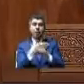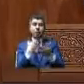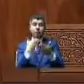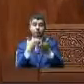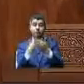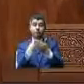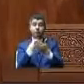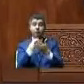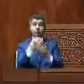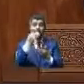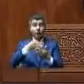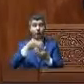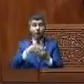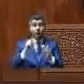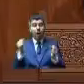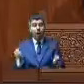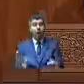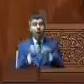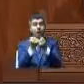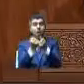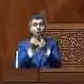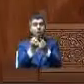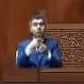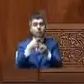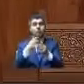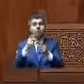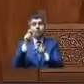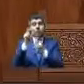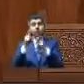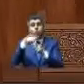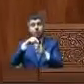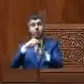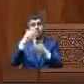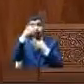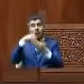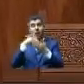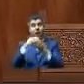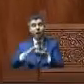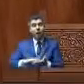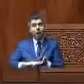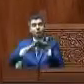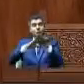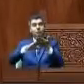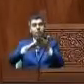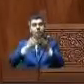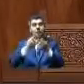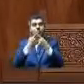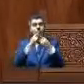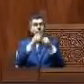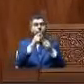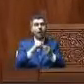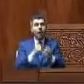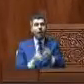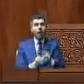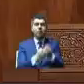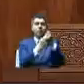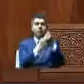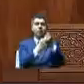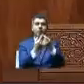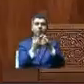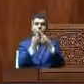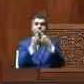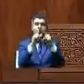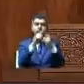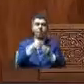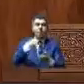يجدر التأكيد على أن الإصلاحات الاقتصادية والتجارية التي عرفتها بلادنا في السنوات الأخيرة ساهمت في تنويع مصادر النمو وتحسين